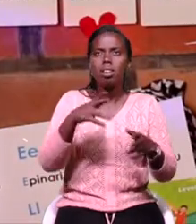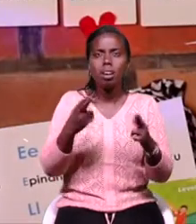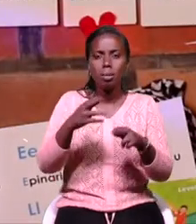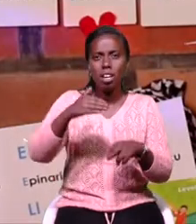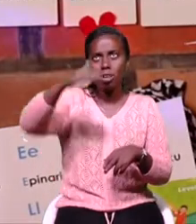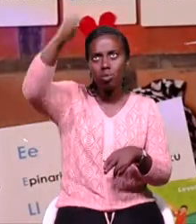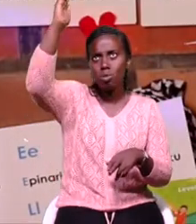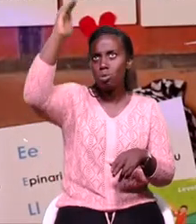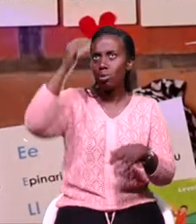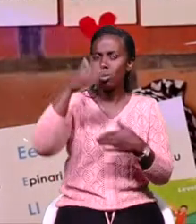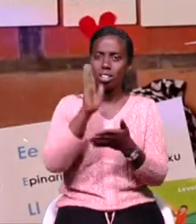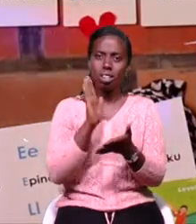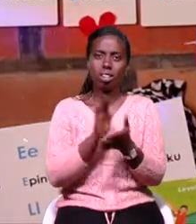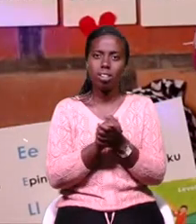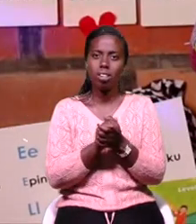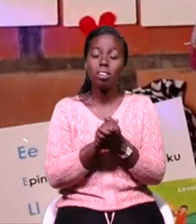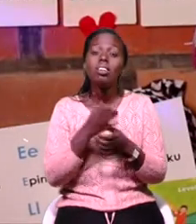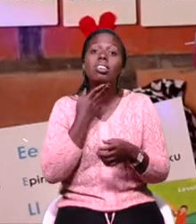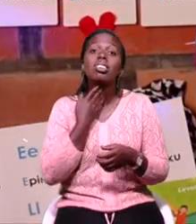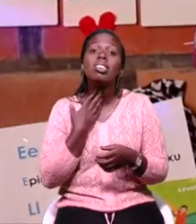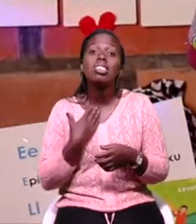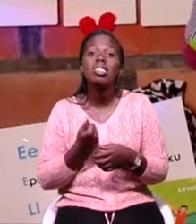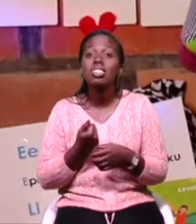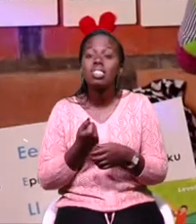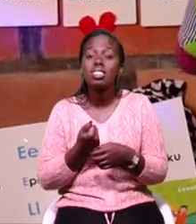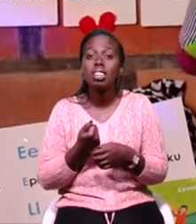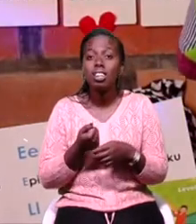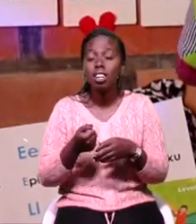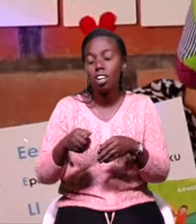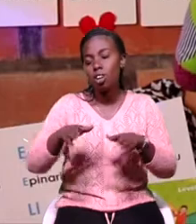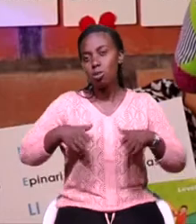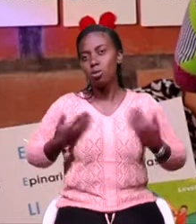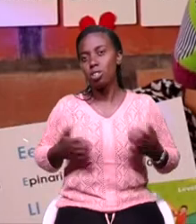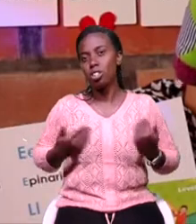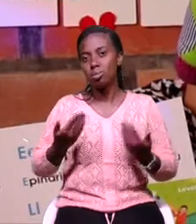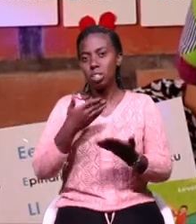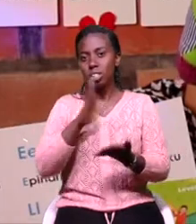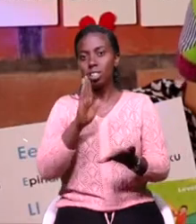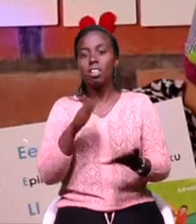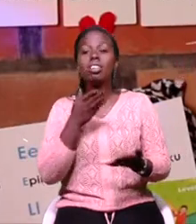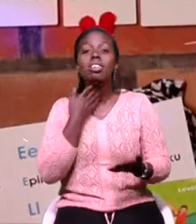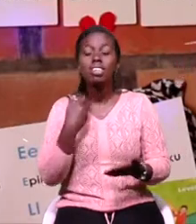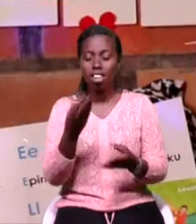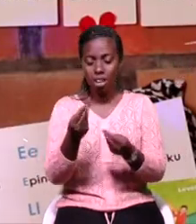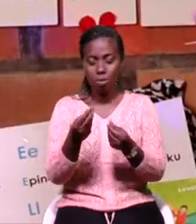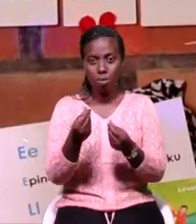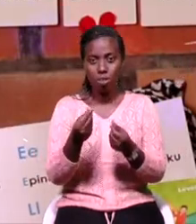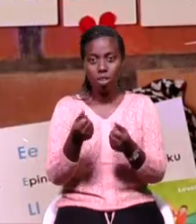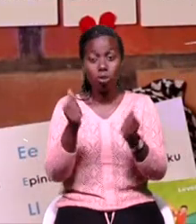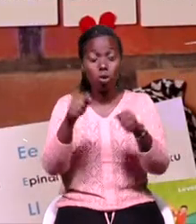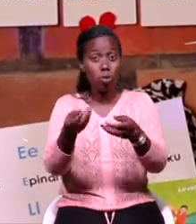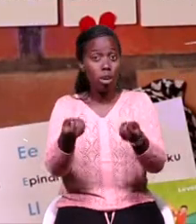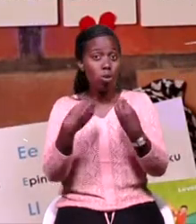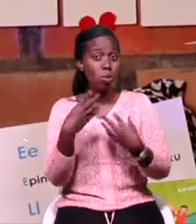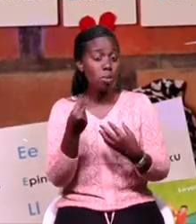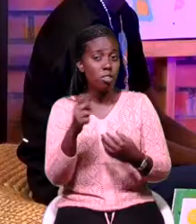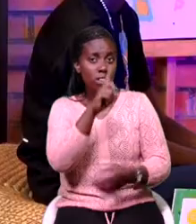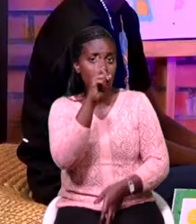ndi uwo kurira, ndashaka kugura ibintu, ndashaka kwishimisha, ndashaka amafaranga. Ushobora kumpa amafaranga